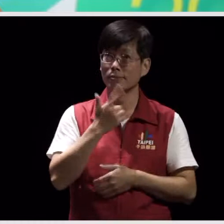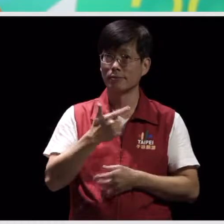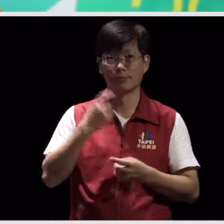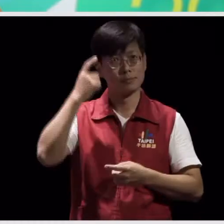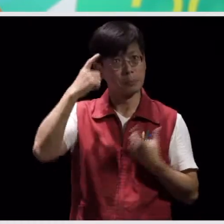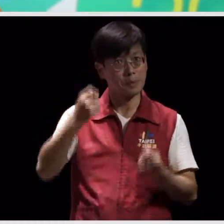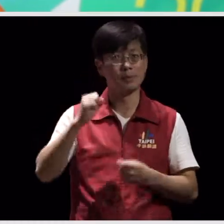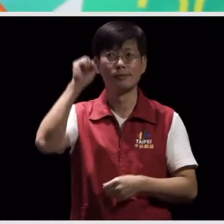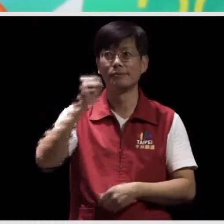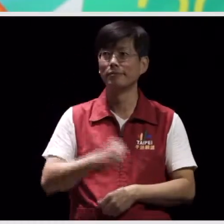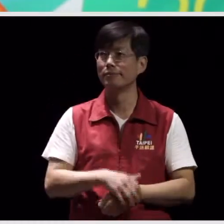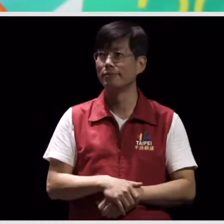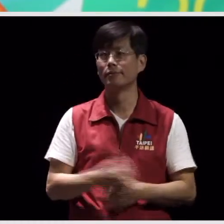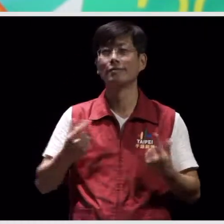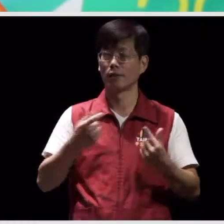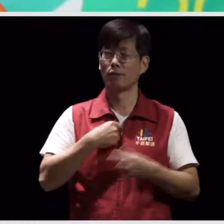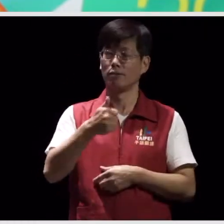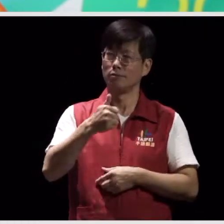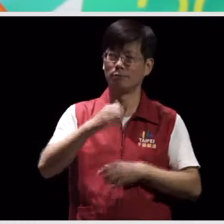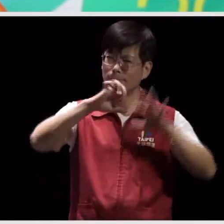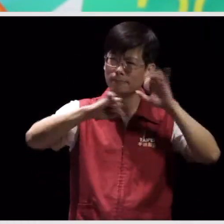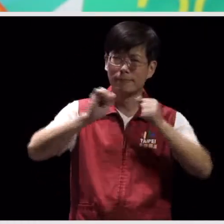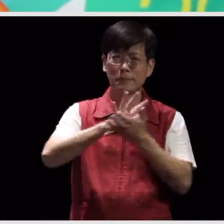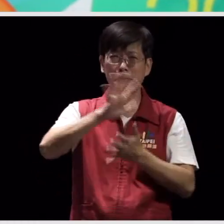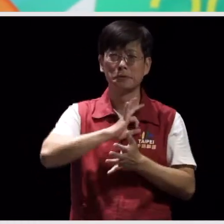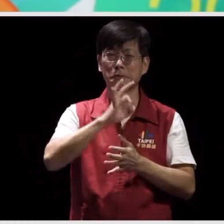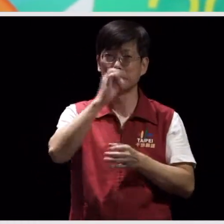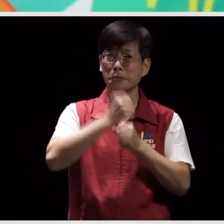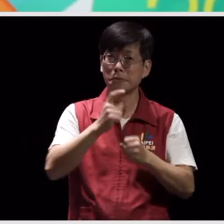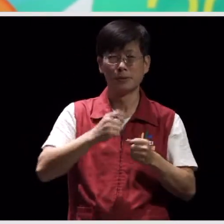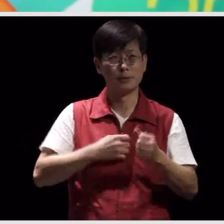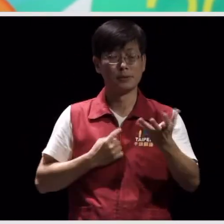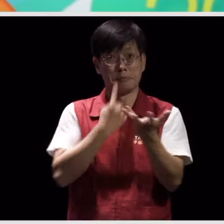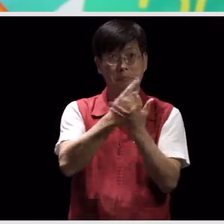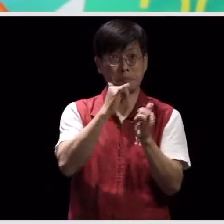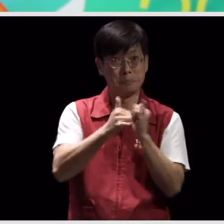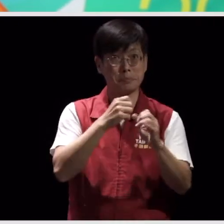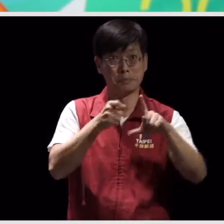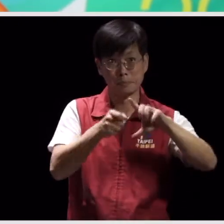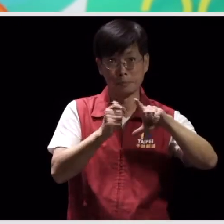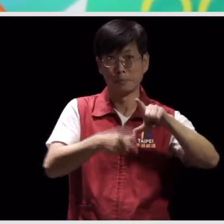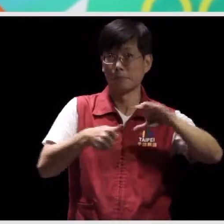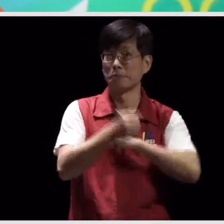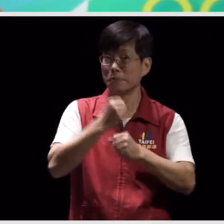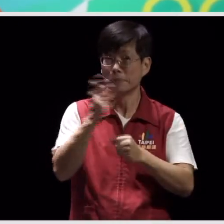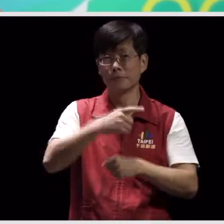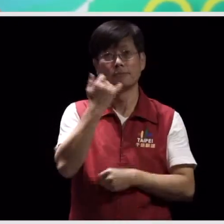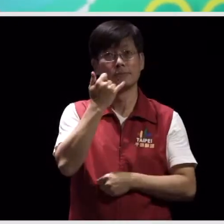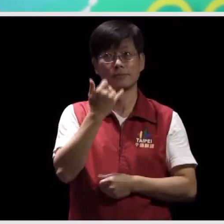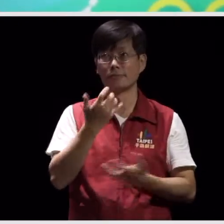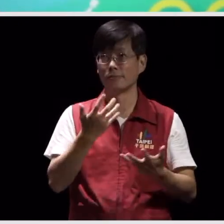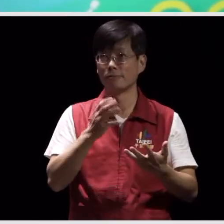的举个手。比如说我想要探索我以后要做什么，是不是一定要去职场我才可以找到我要做什么？觉得是的可以举个